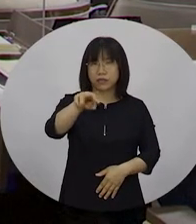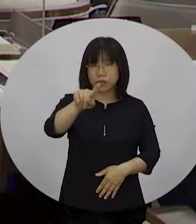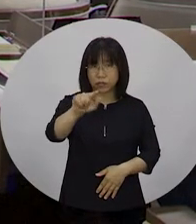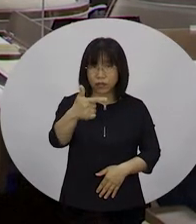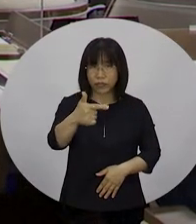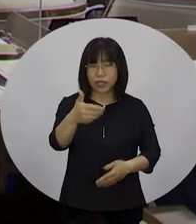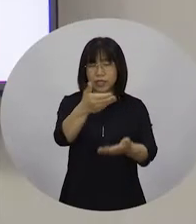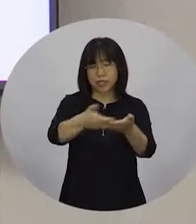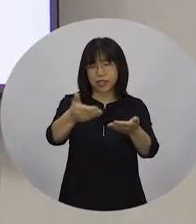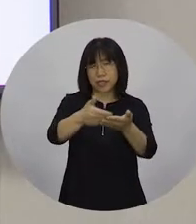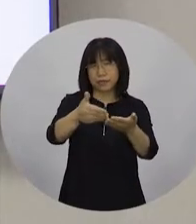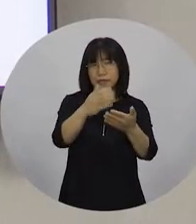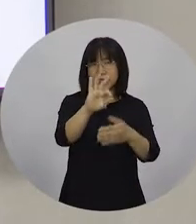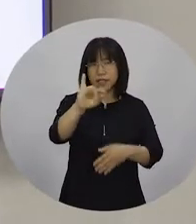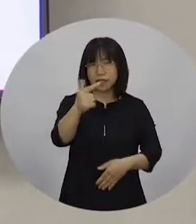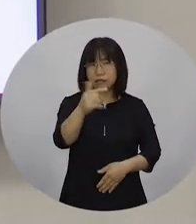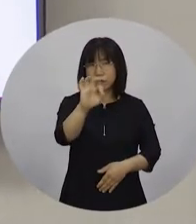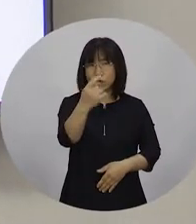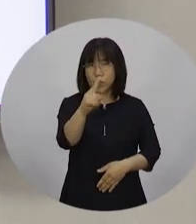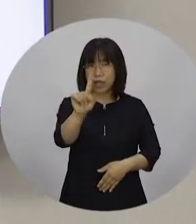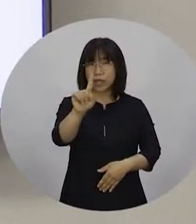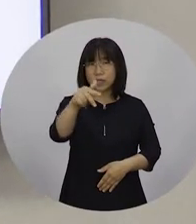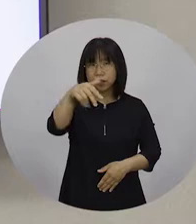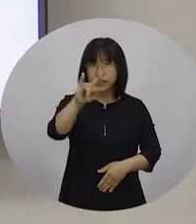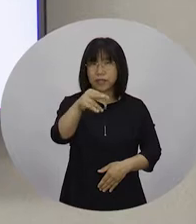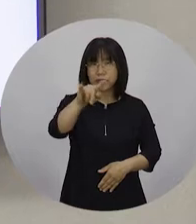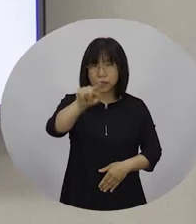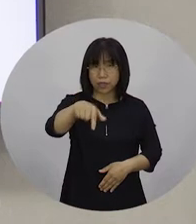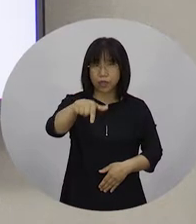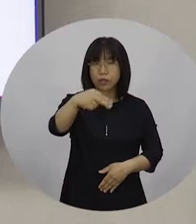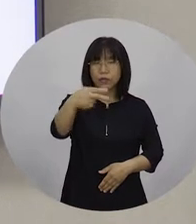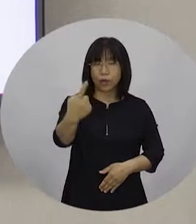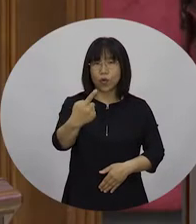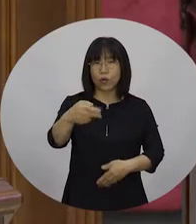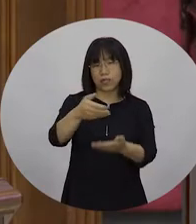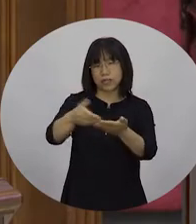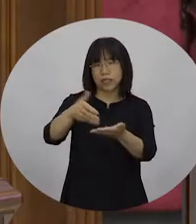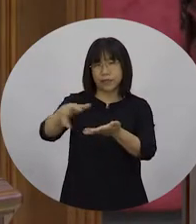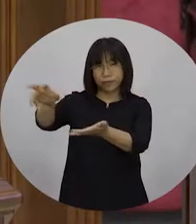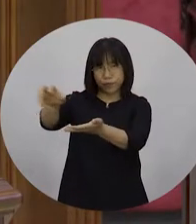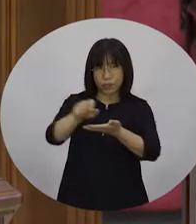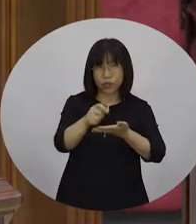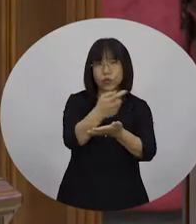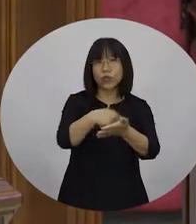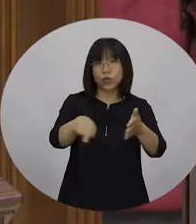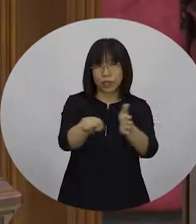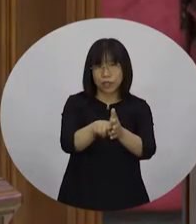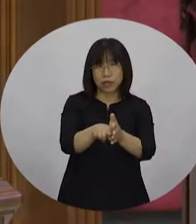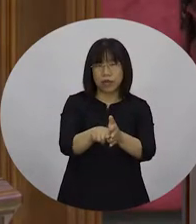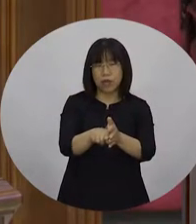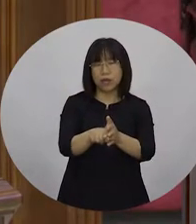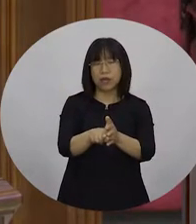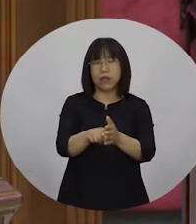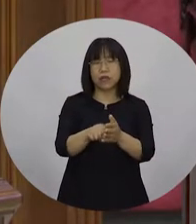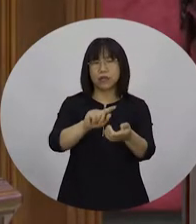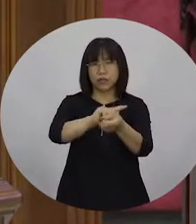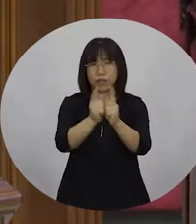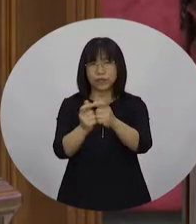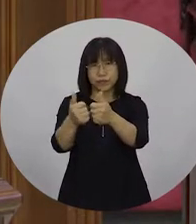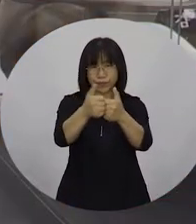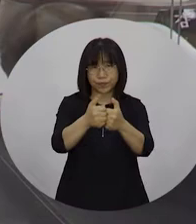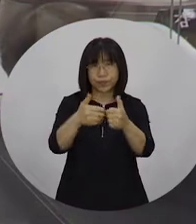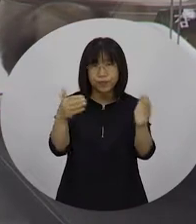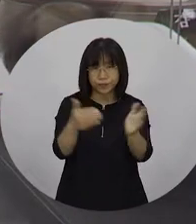본회의에서는 겸재 정선이 인왕제색도 강서구 겸 제 정서 미술관 유치 촉구 결의안이 강석 의회 결의